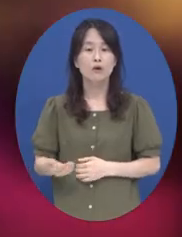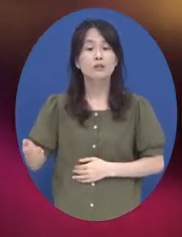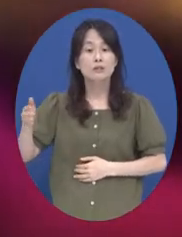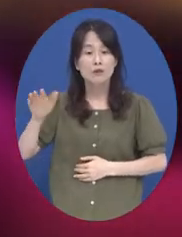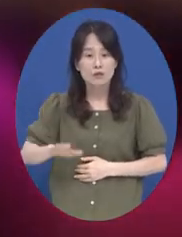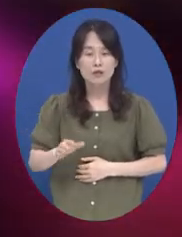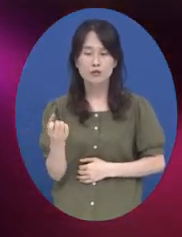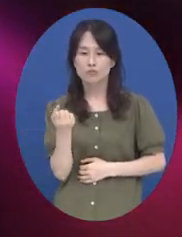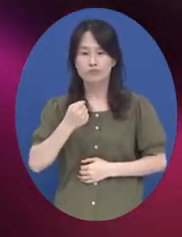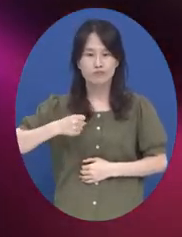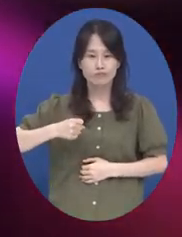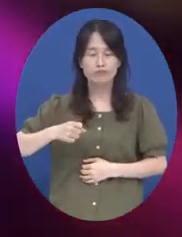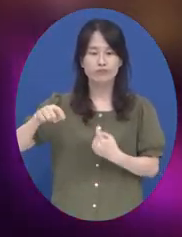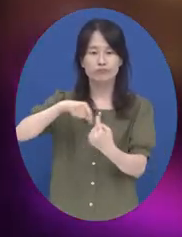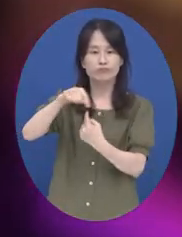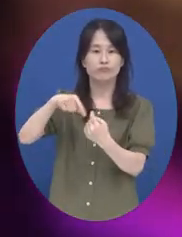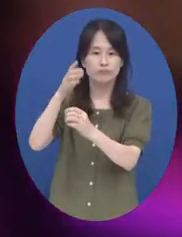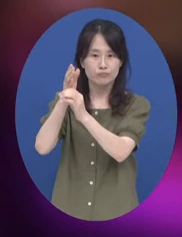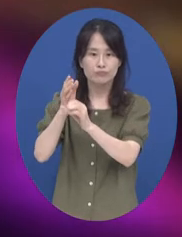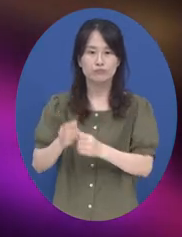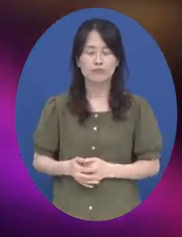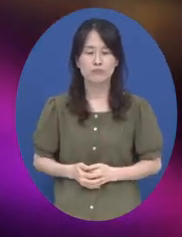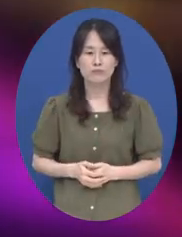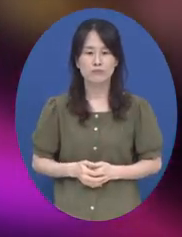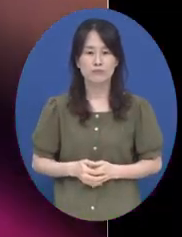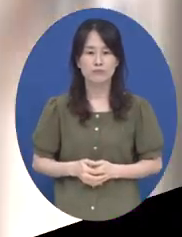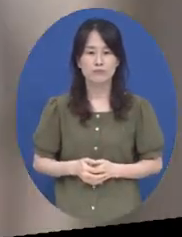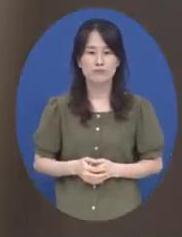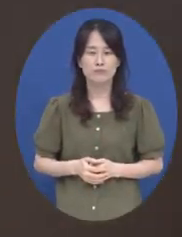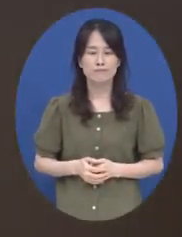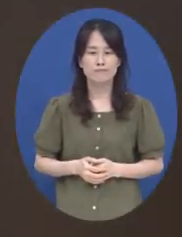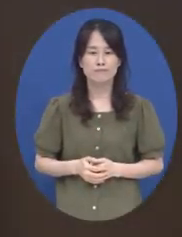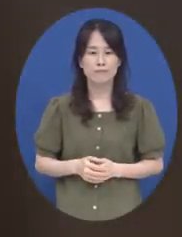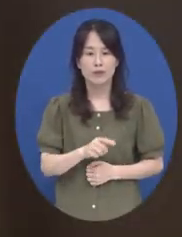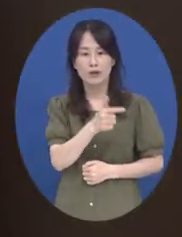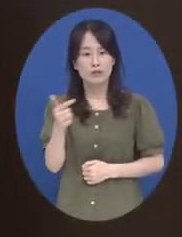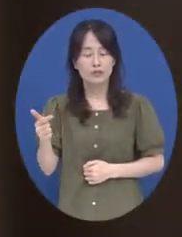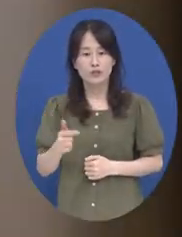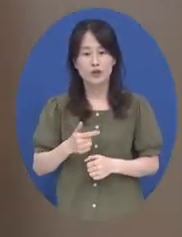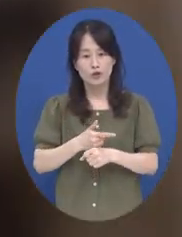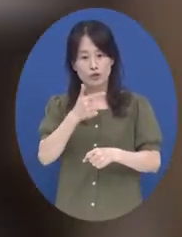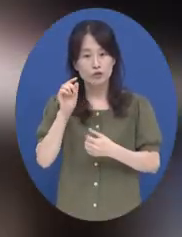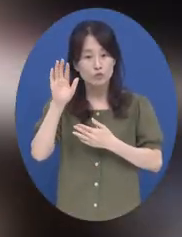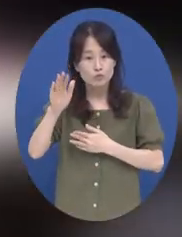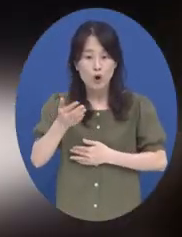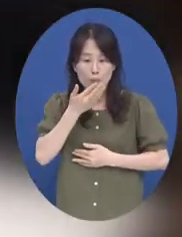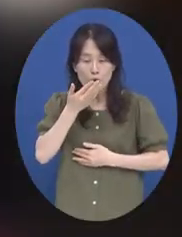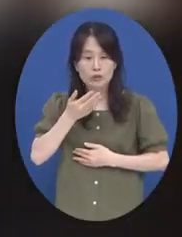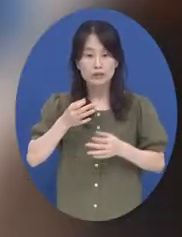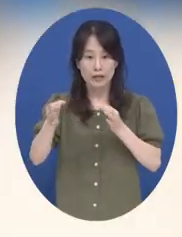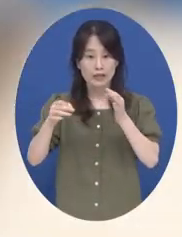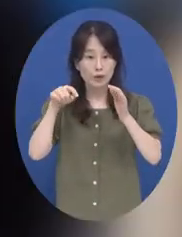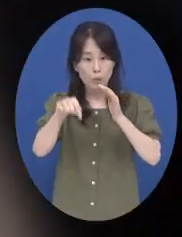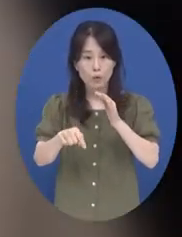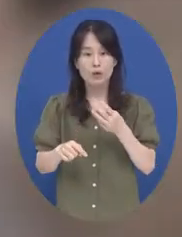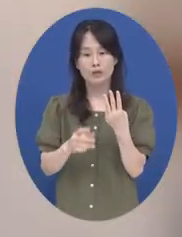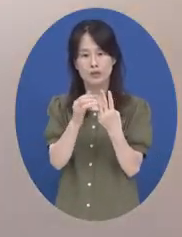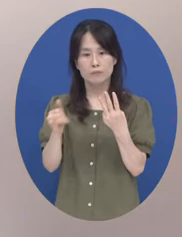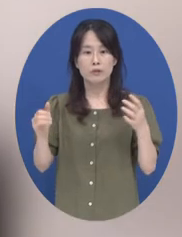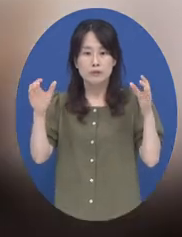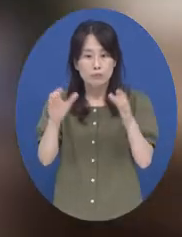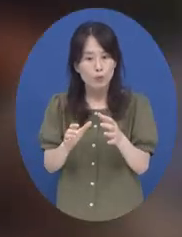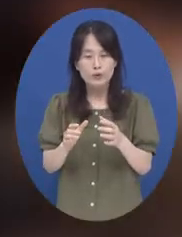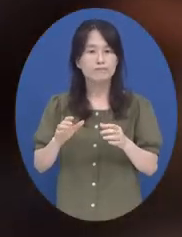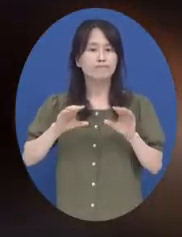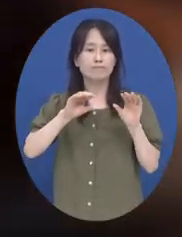분류됐는데 아랑곳하지 않고 영업 중인 겁니다. 저녁 6시 이후 한 음식점. 3인